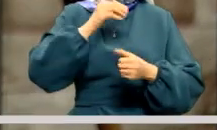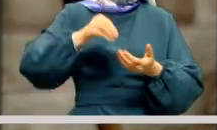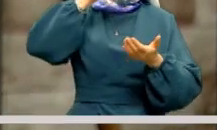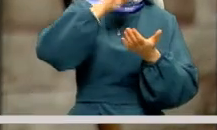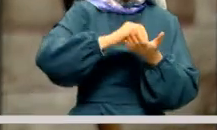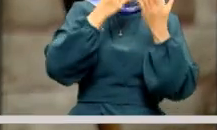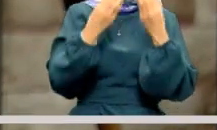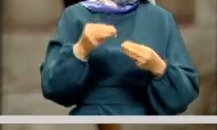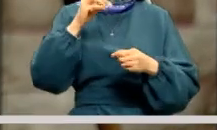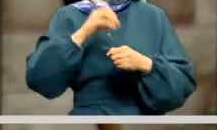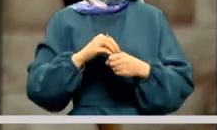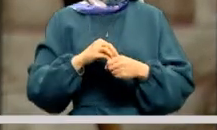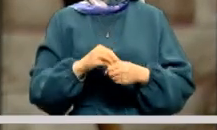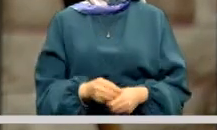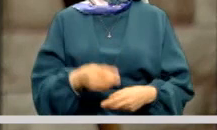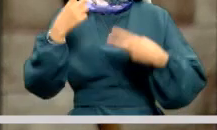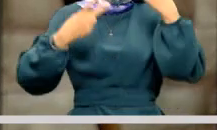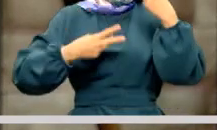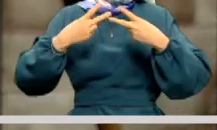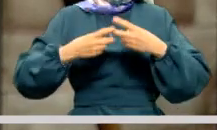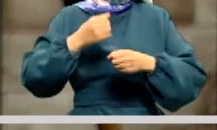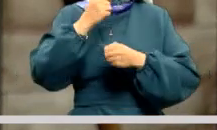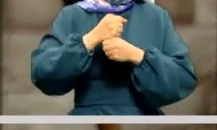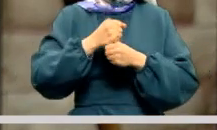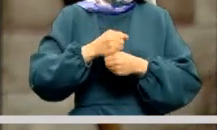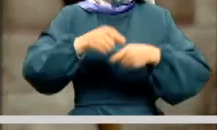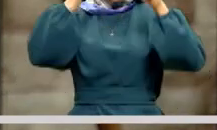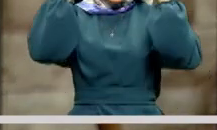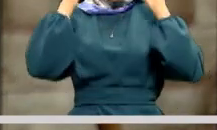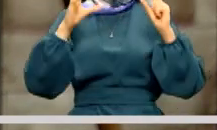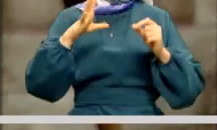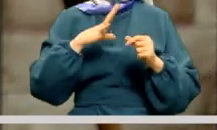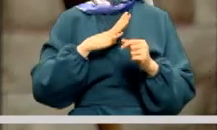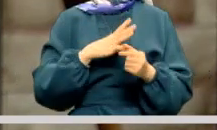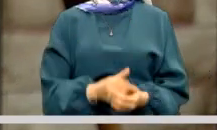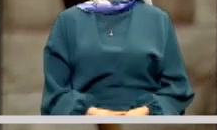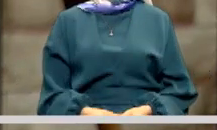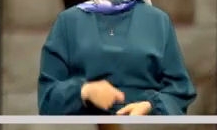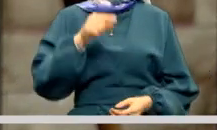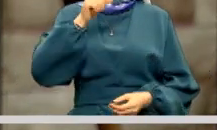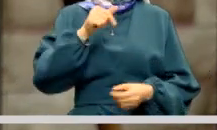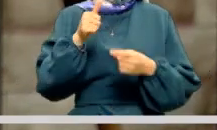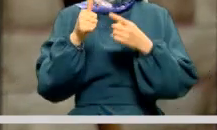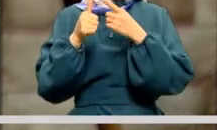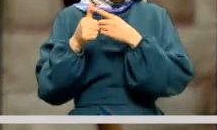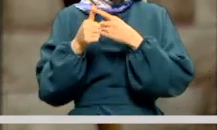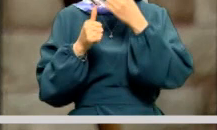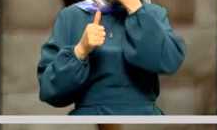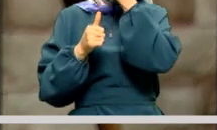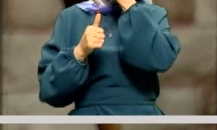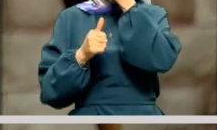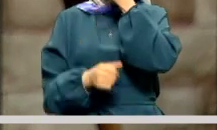sağlamak amacıyla birtakım görevlerimiz sorumluluklarımız ve yükümlülüklerimiz var Bunlardan bir tanesi Tabii ki